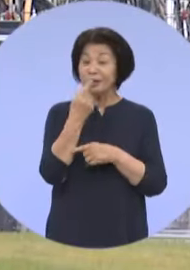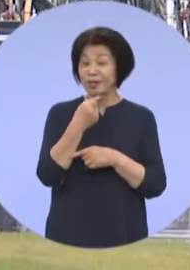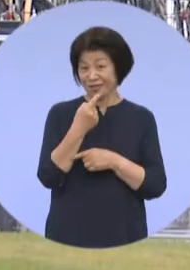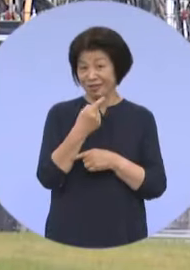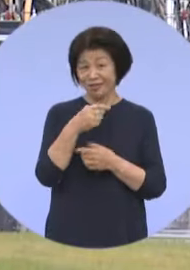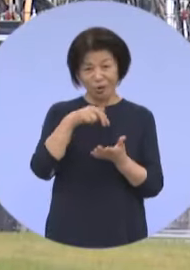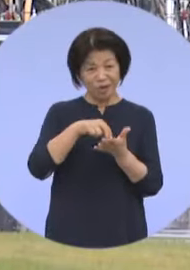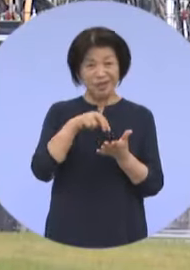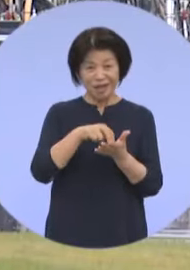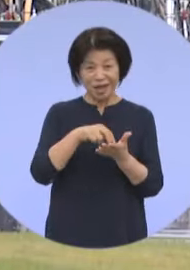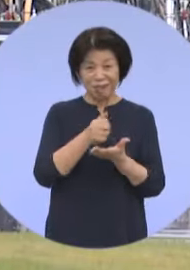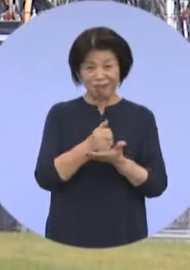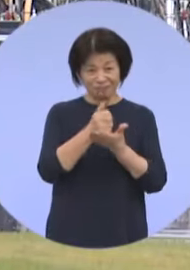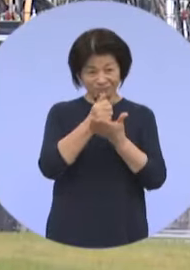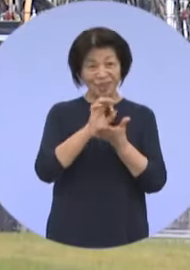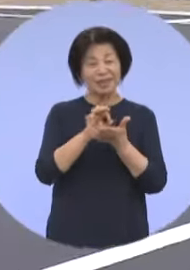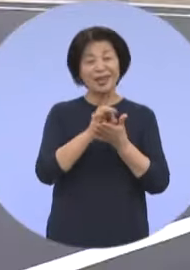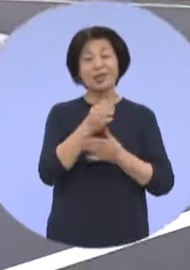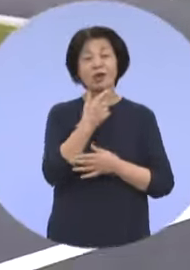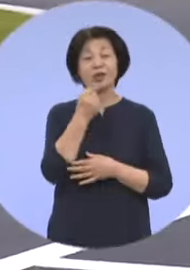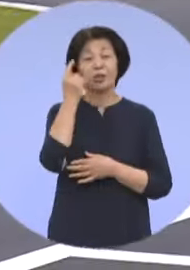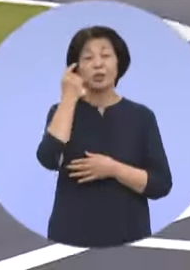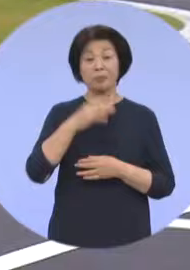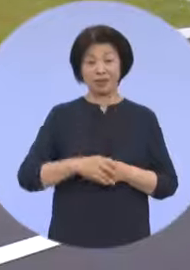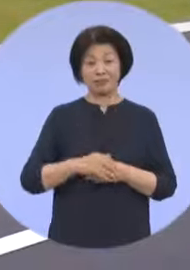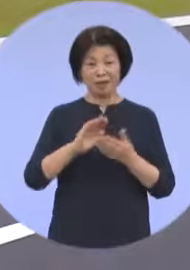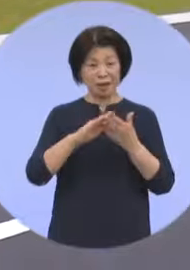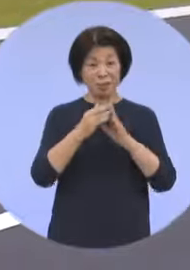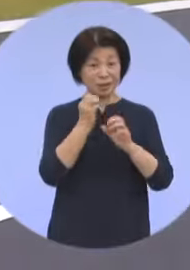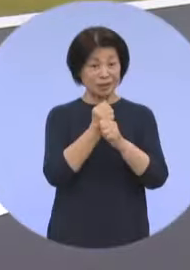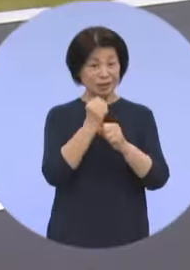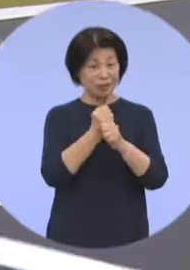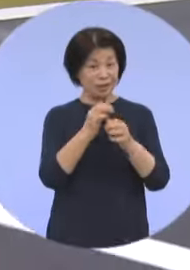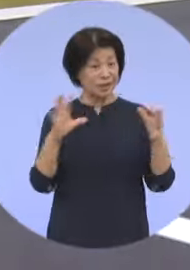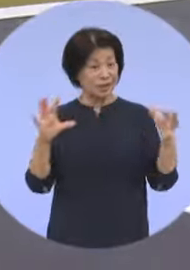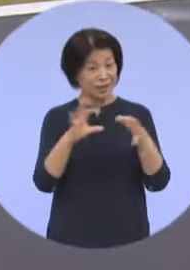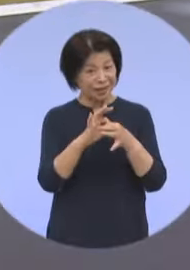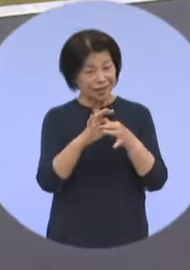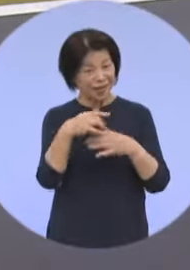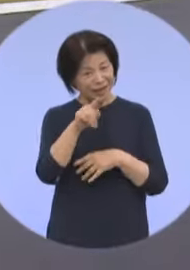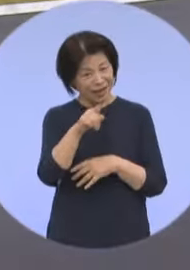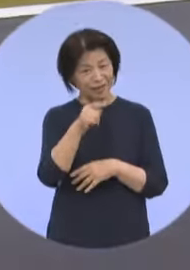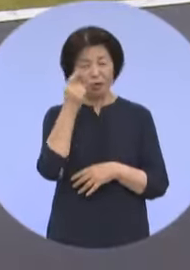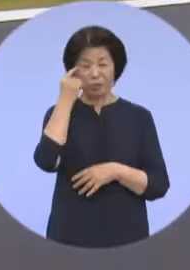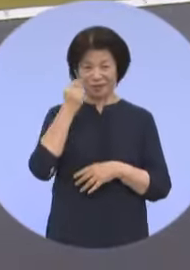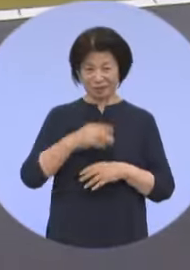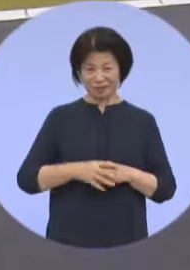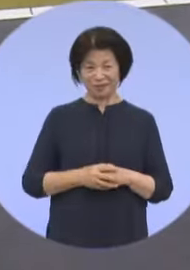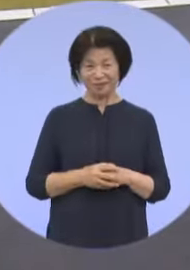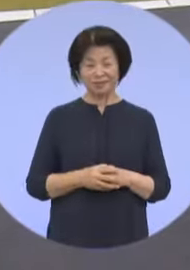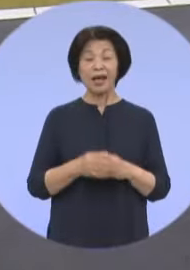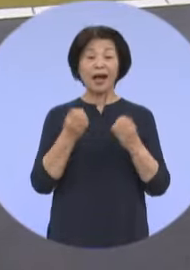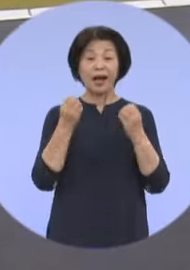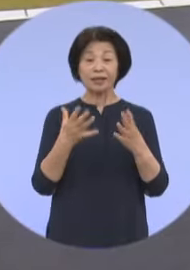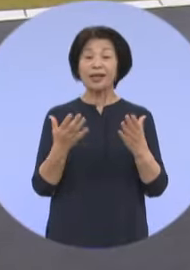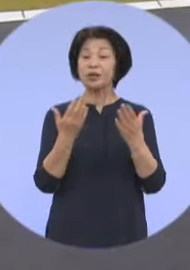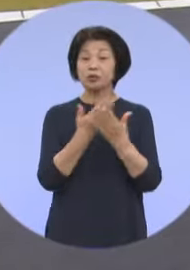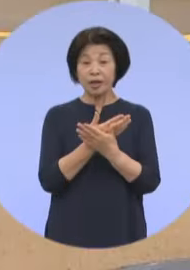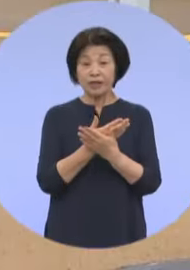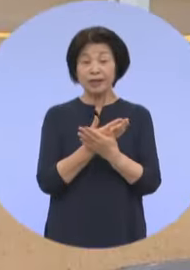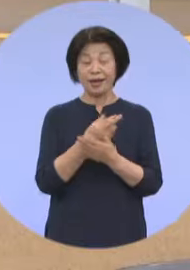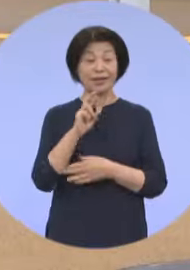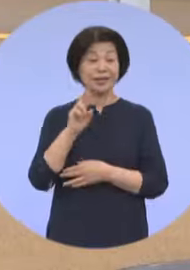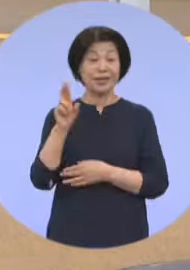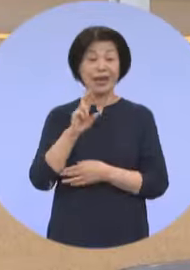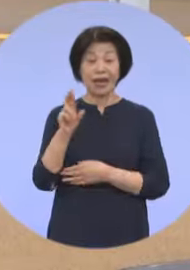で以上にご利用いただけるようまちづくりにつなげていきたいと考えています。 新しくなった JR 長